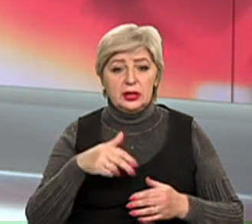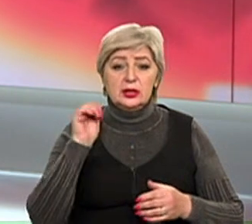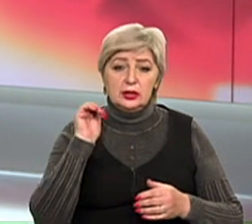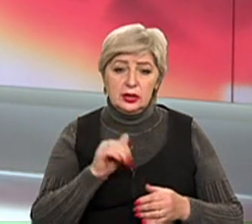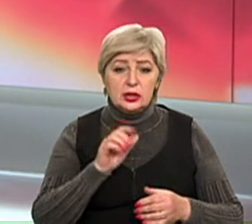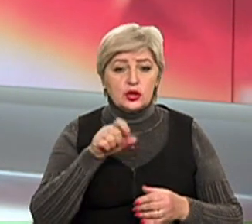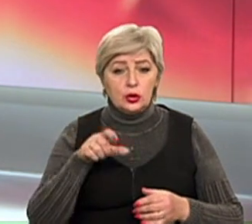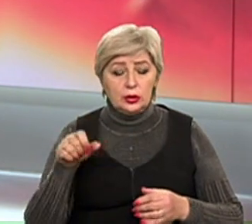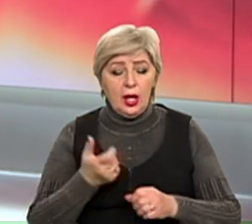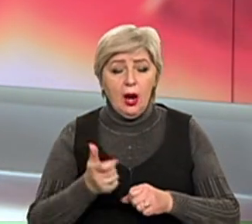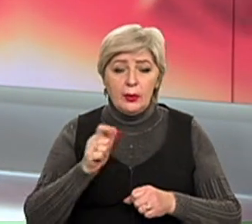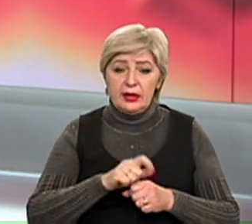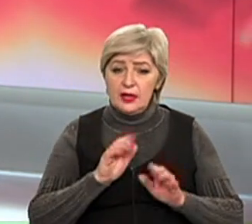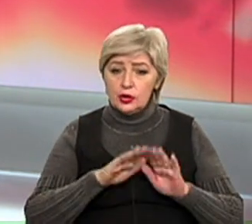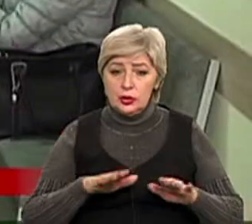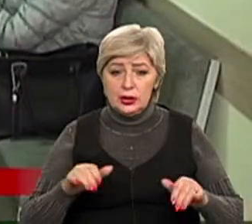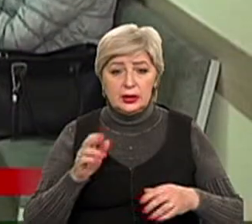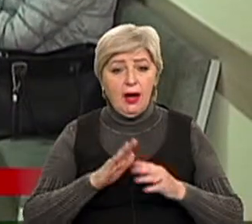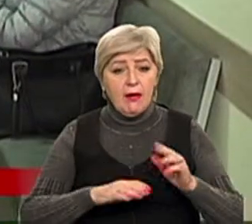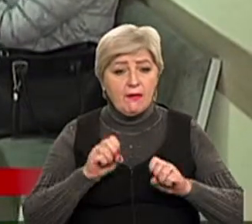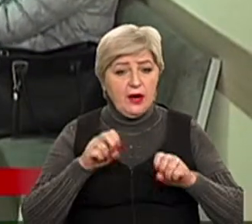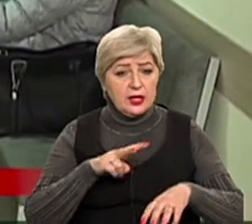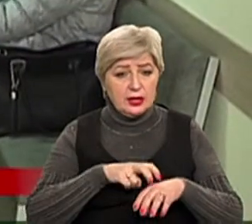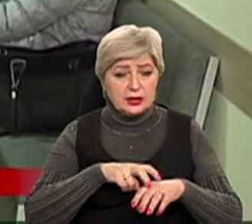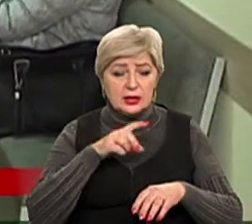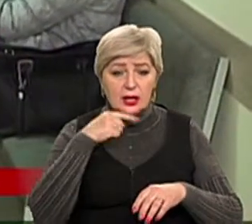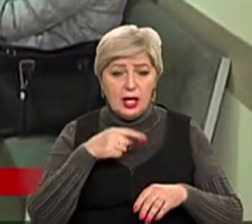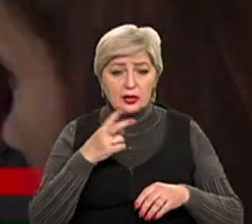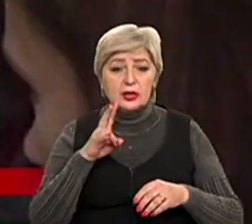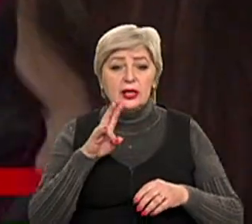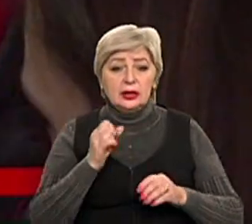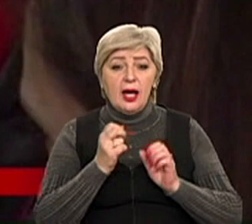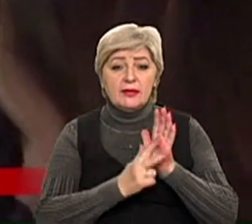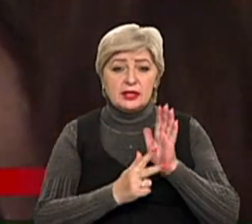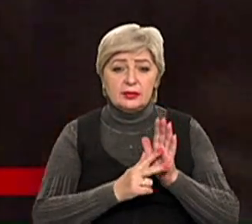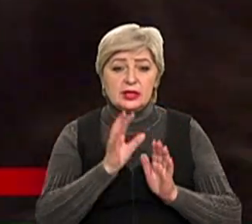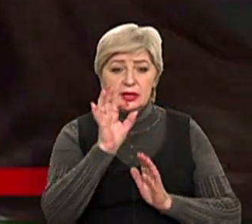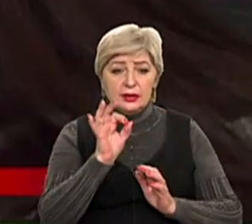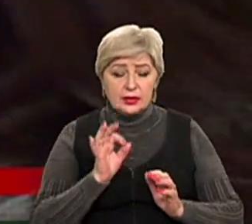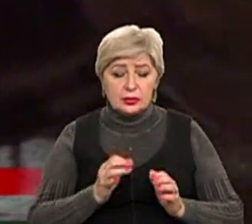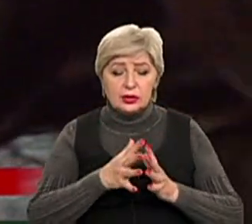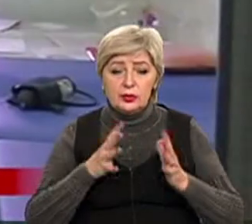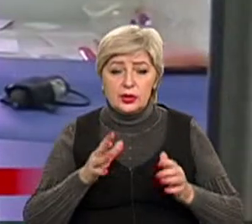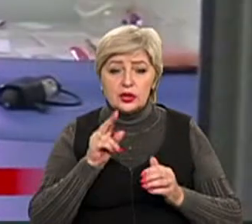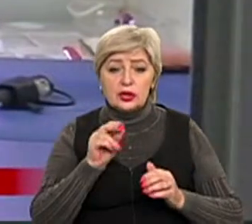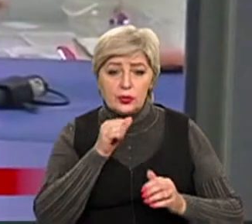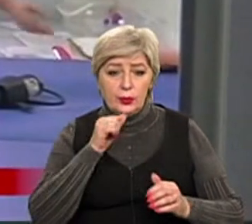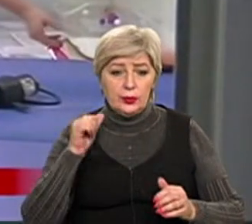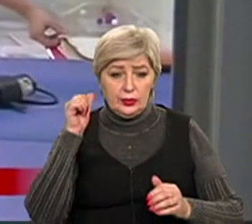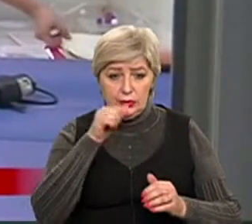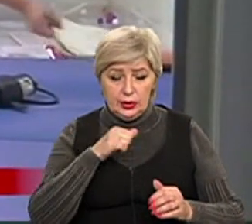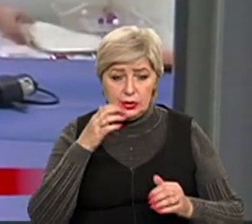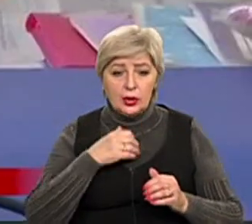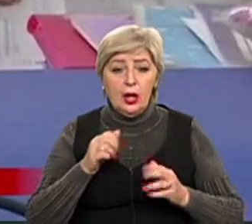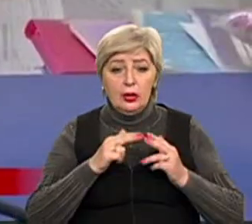ще 30 тисяч людей, переважно діти. Фахівці кажуть, це на 80% більше, ніж минулоріч. На карантин закрили школи